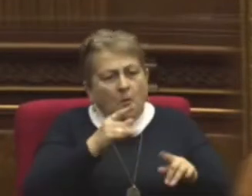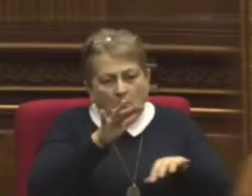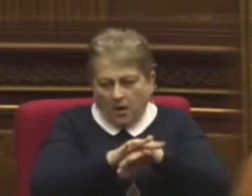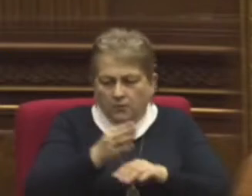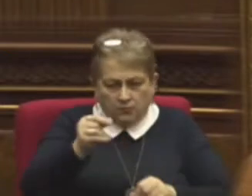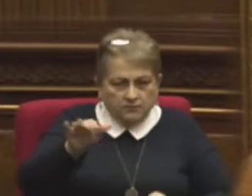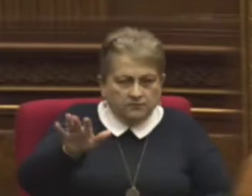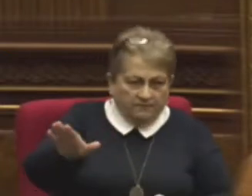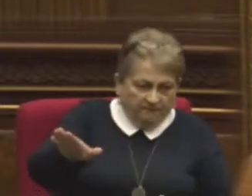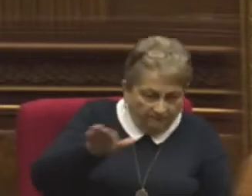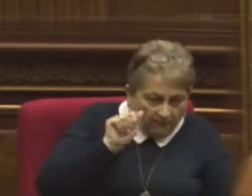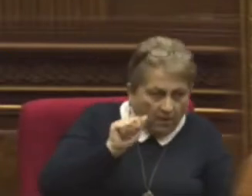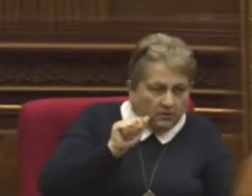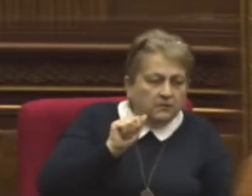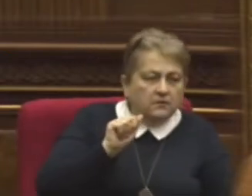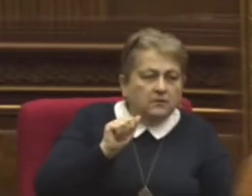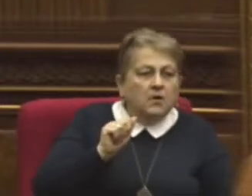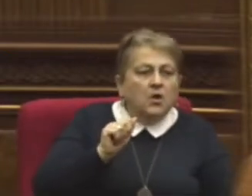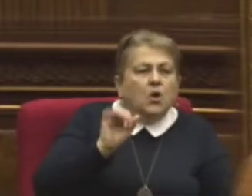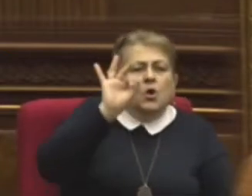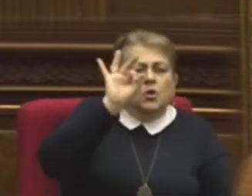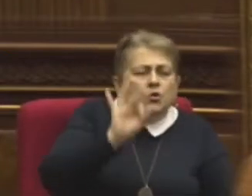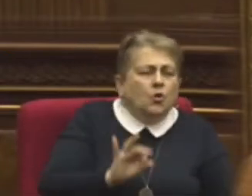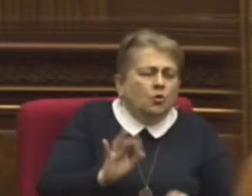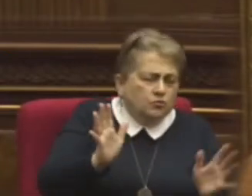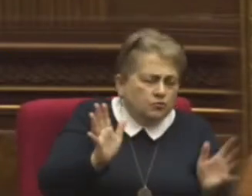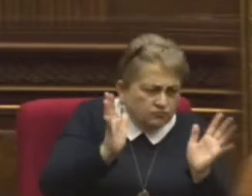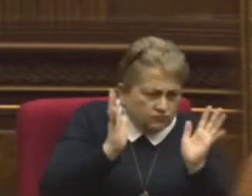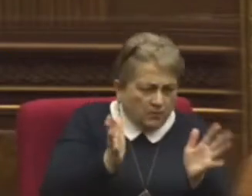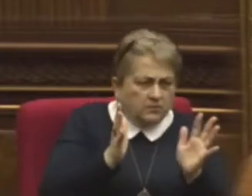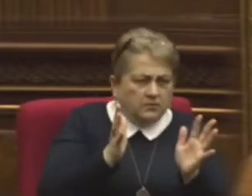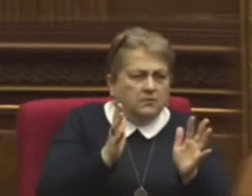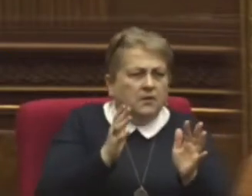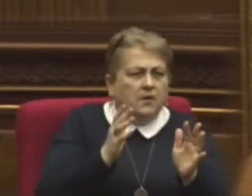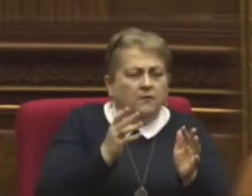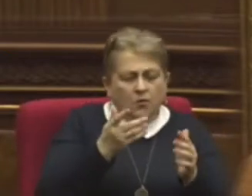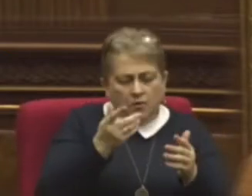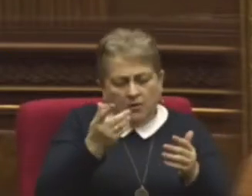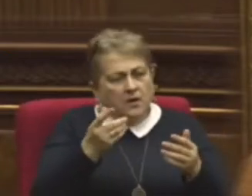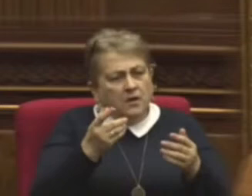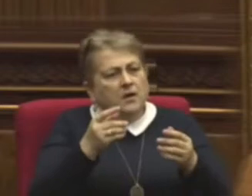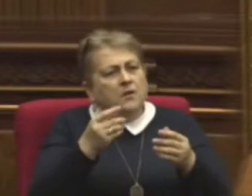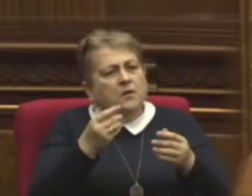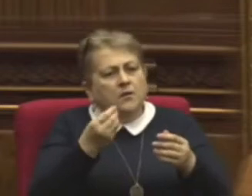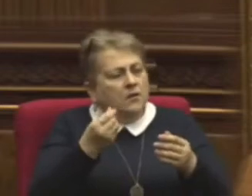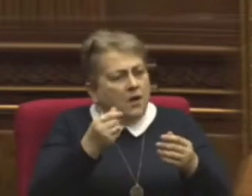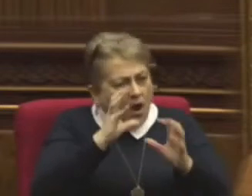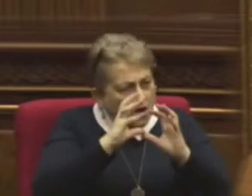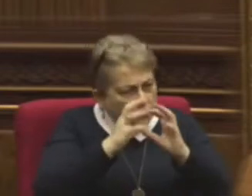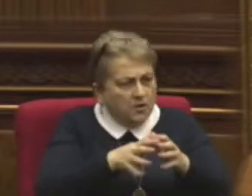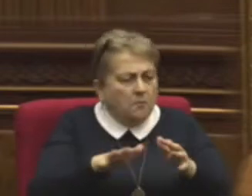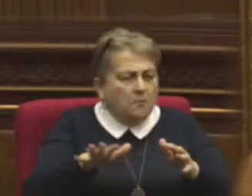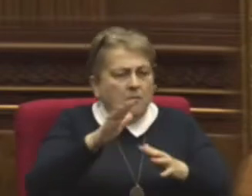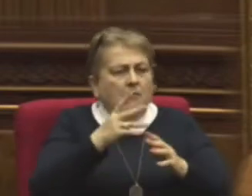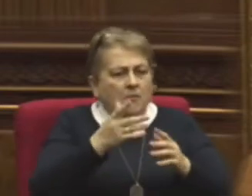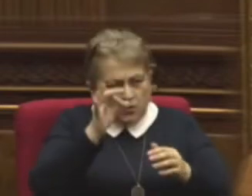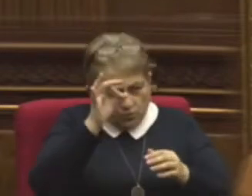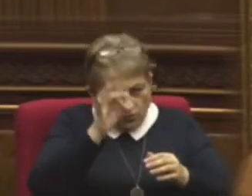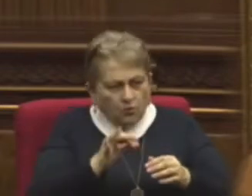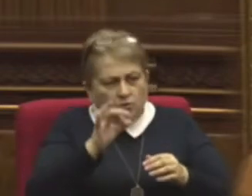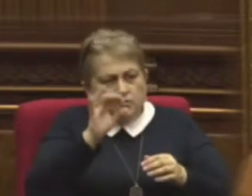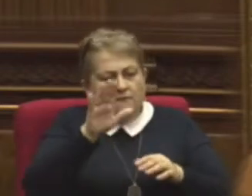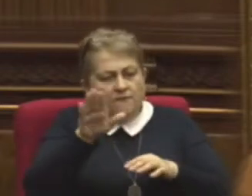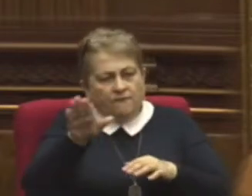բանկից գումար վերցնես վարկ, քեզ կտան այնպիսի տոկոսով, որ որևէ խելամիտ բիզնես աշխարհի մակարդակով այդ տոկոսով